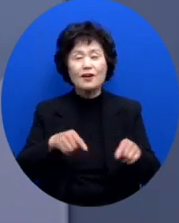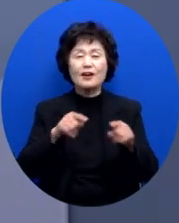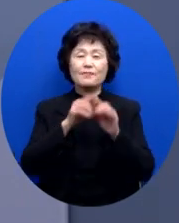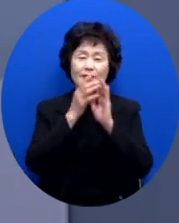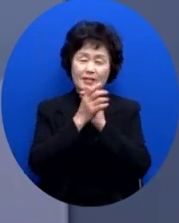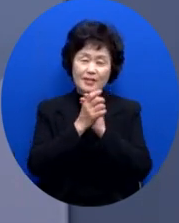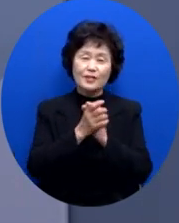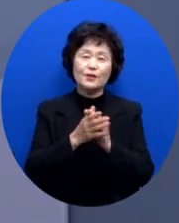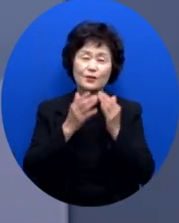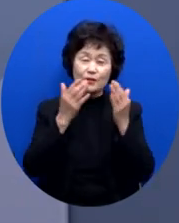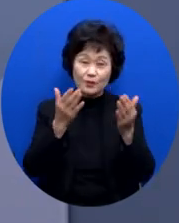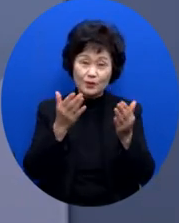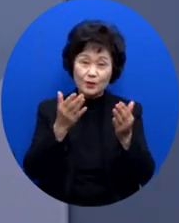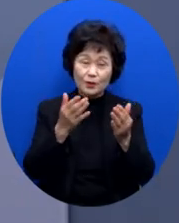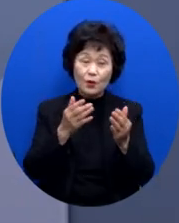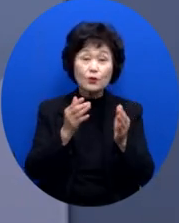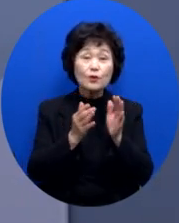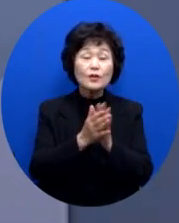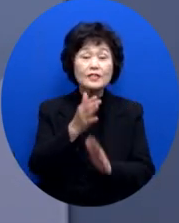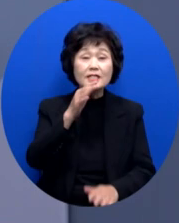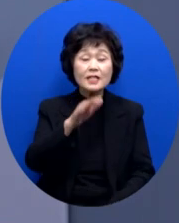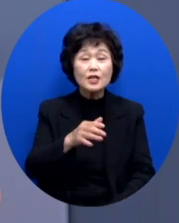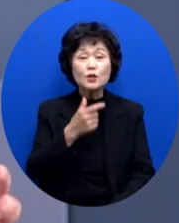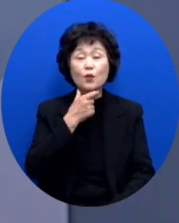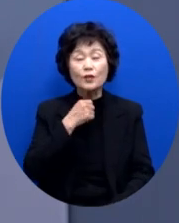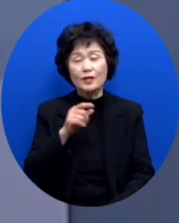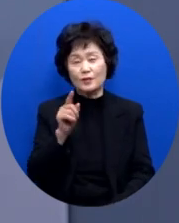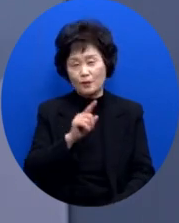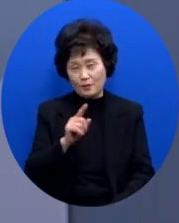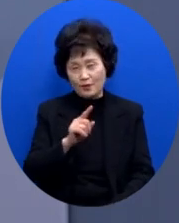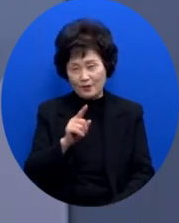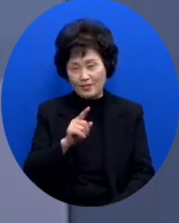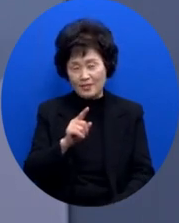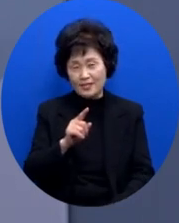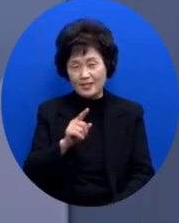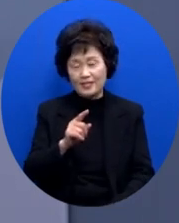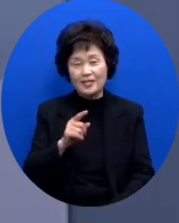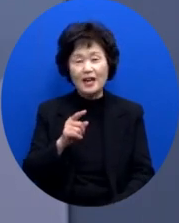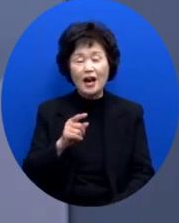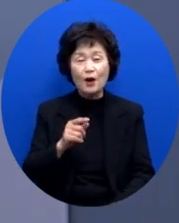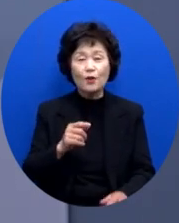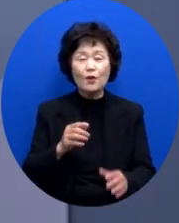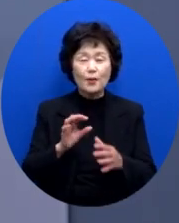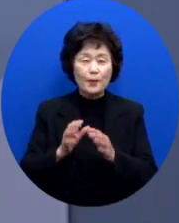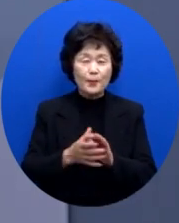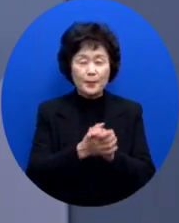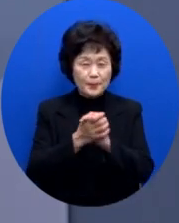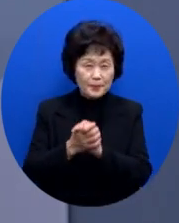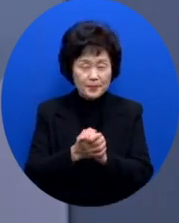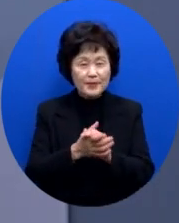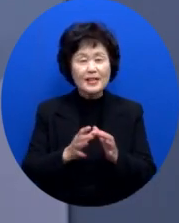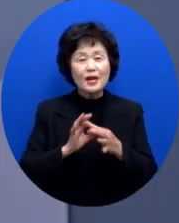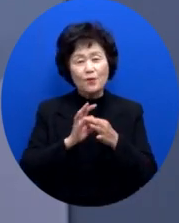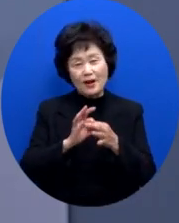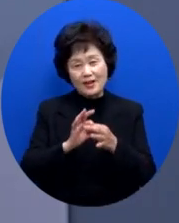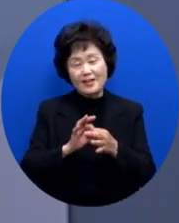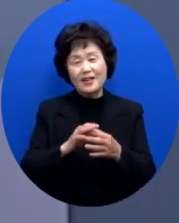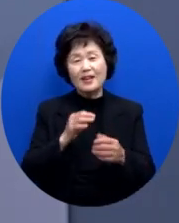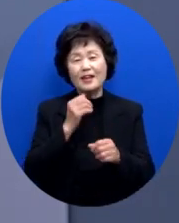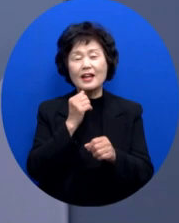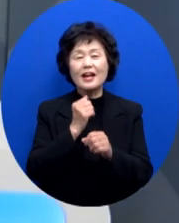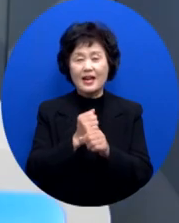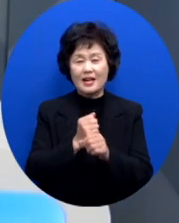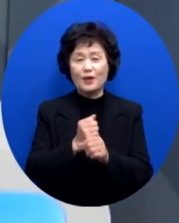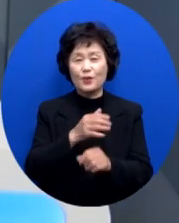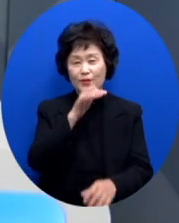기도하고, 부천시가 추구하는 모습이 뭔가, 그래서 이게 지자체하고 긴밀한 관계를 맺는 그런 역할을 잘 하고